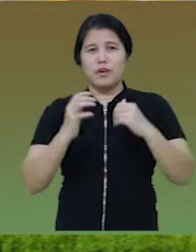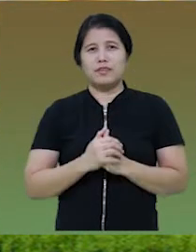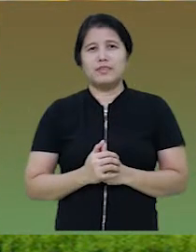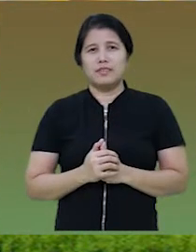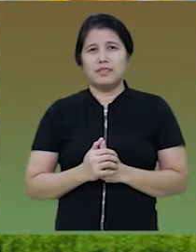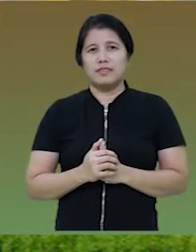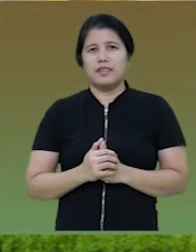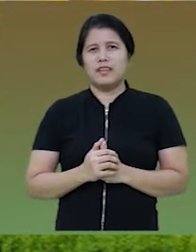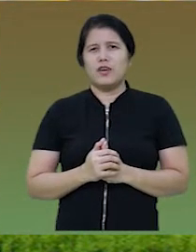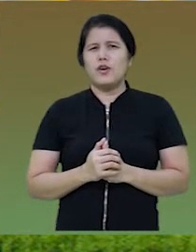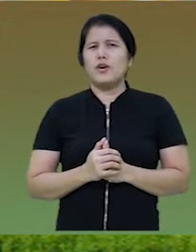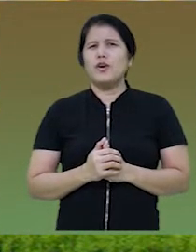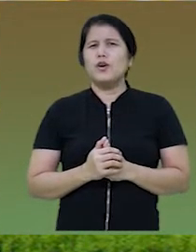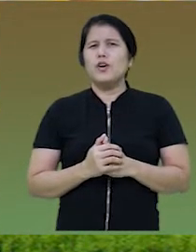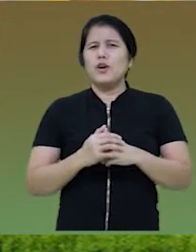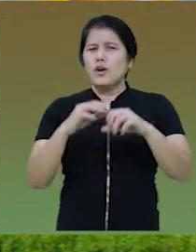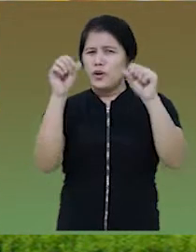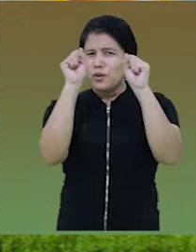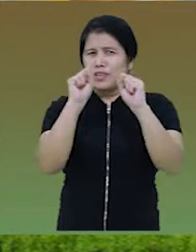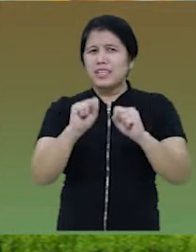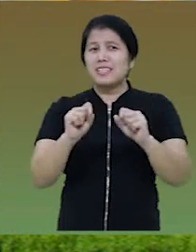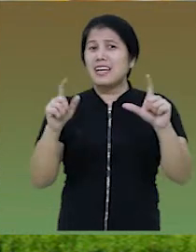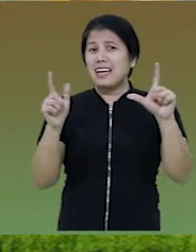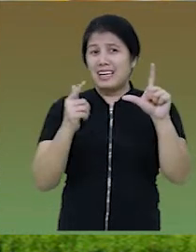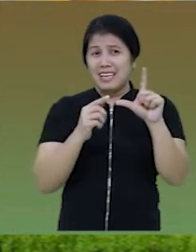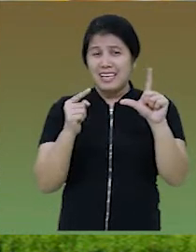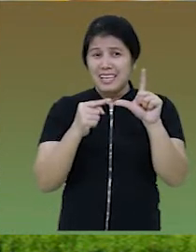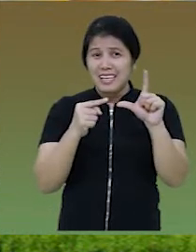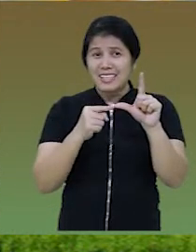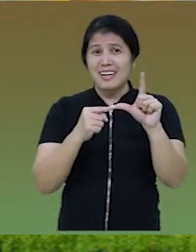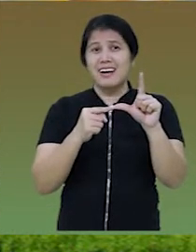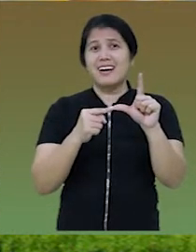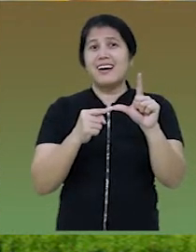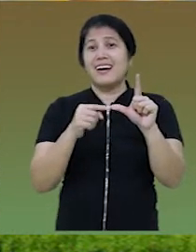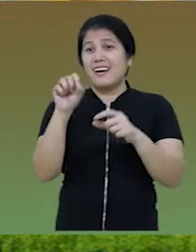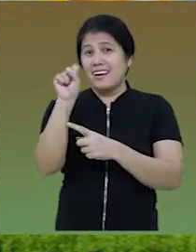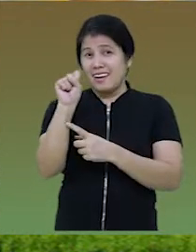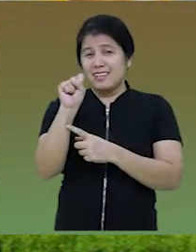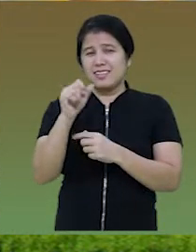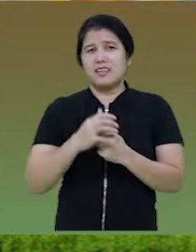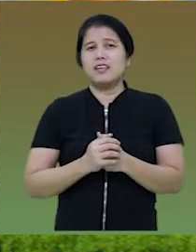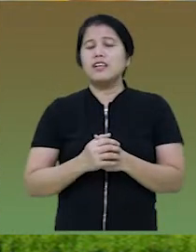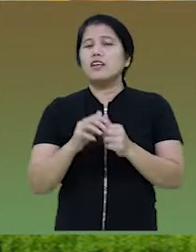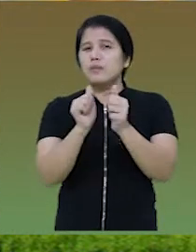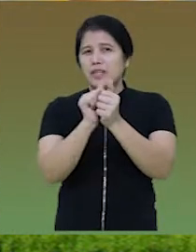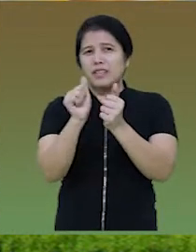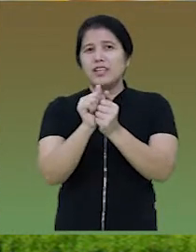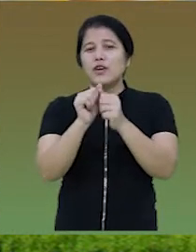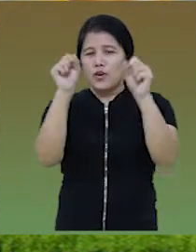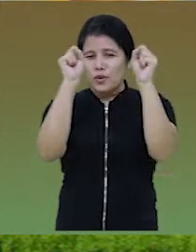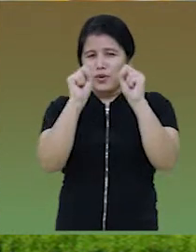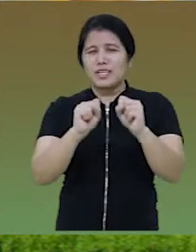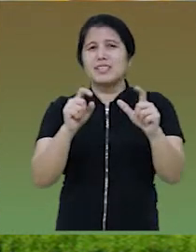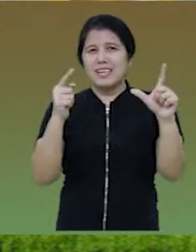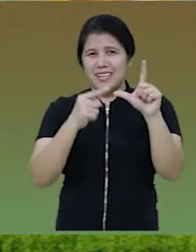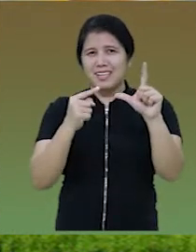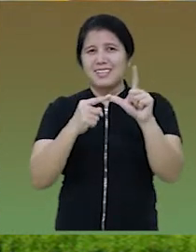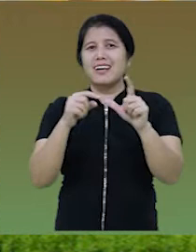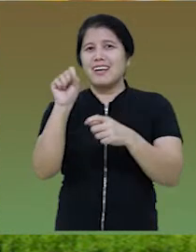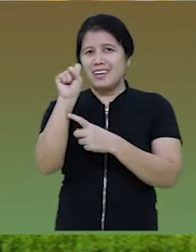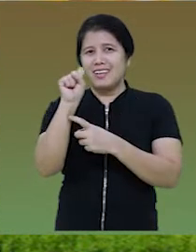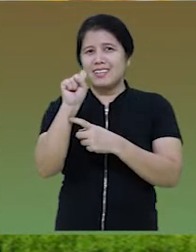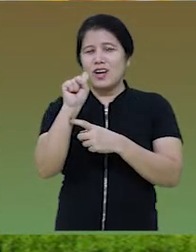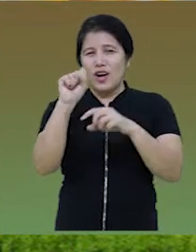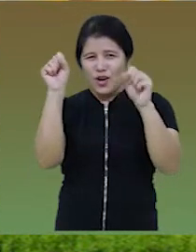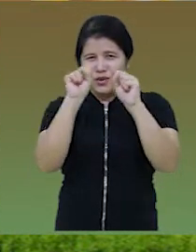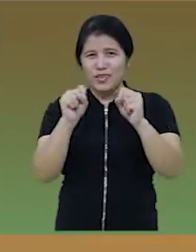Hugis letrang S po ang lobo. Ibig sabihin, hugis letrang S din po ang gas sa loob nito. Tama po ba,